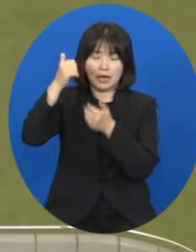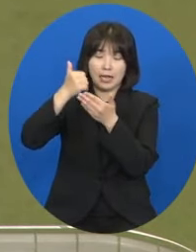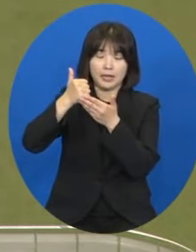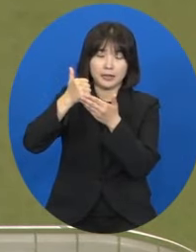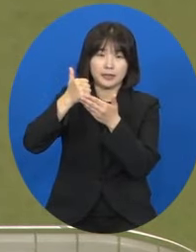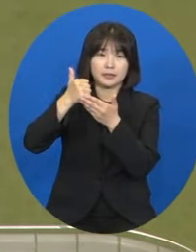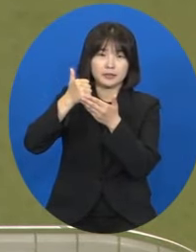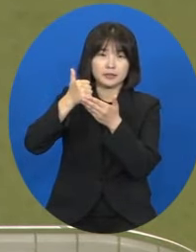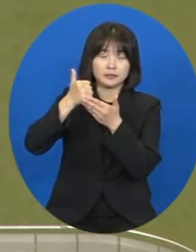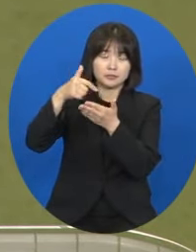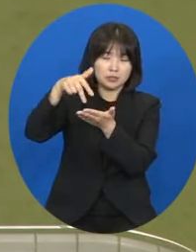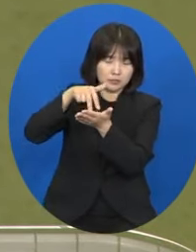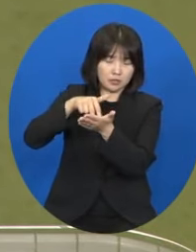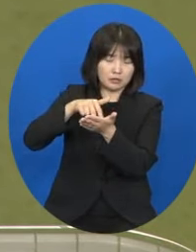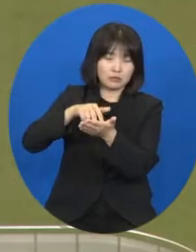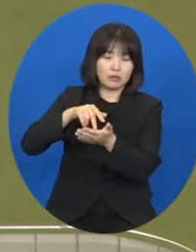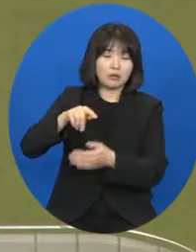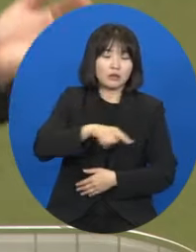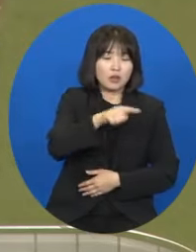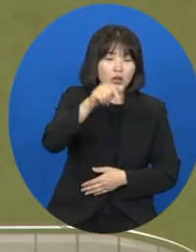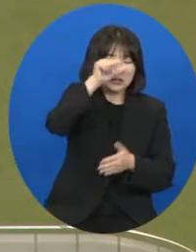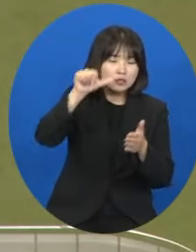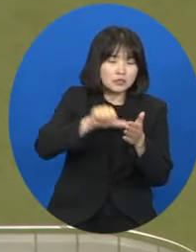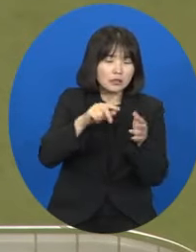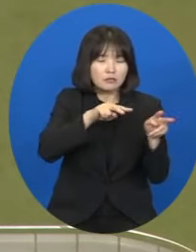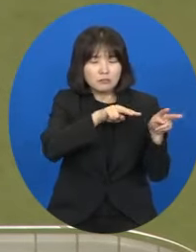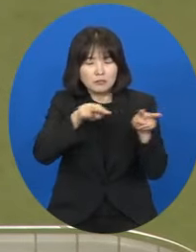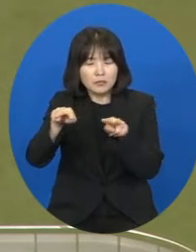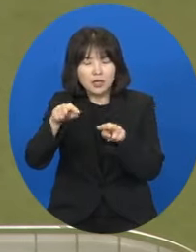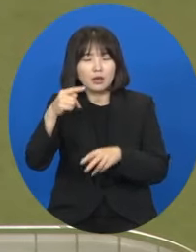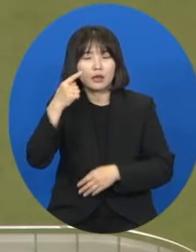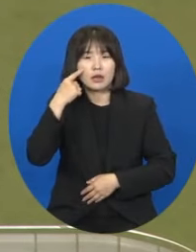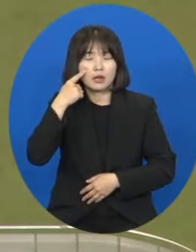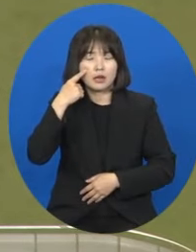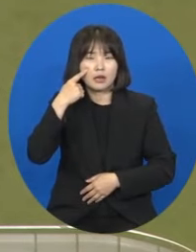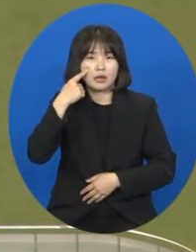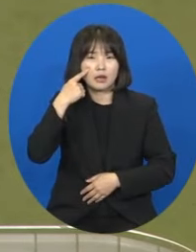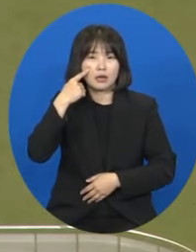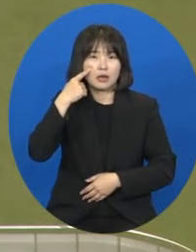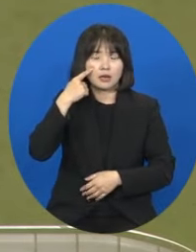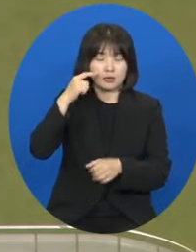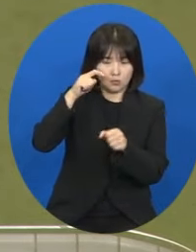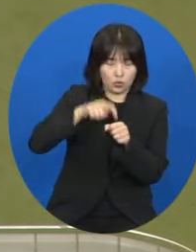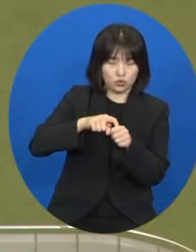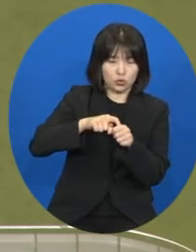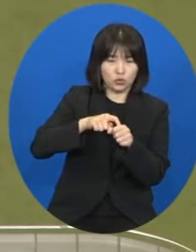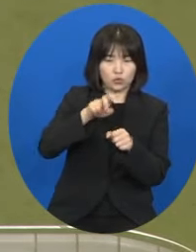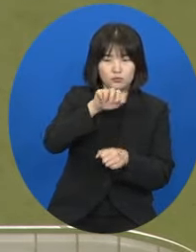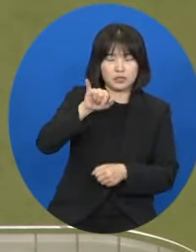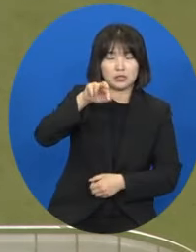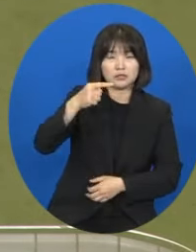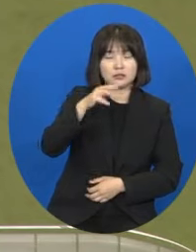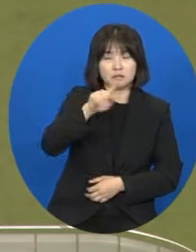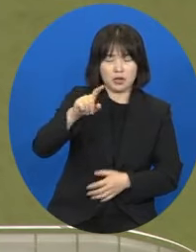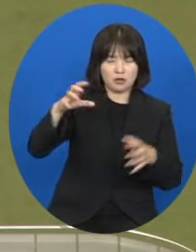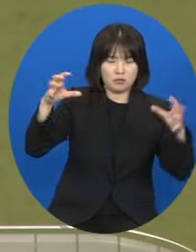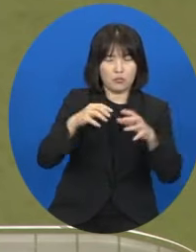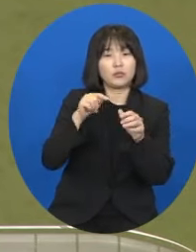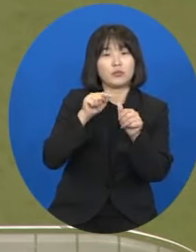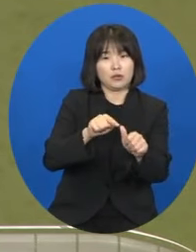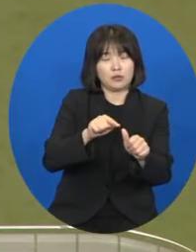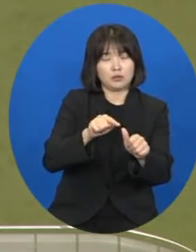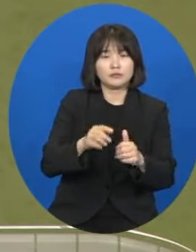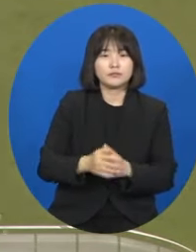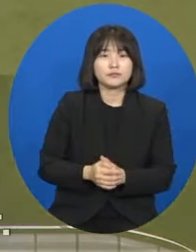너의 인생을 봐라 라고 하는 의미에서 미스바에 모이게 한 거예요. 그러면서 백성들이 자신의 죄를 고백합니다.